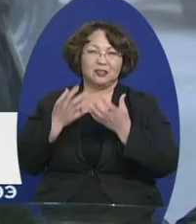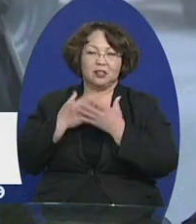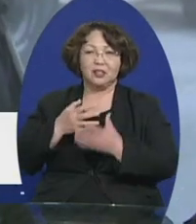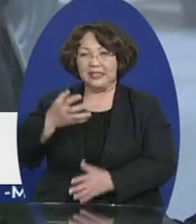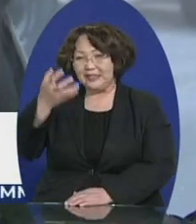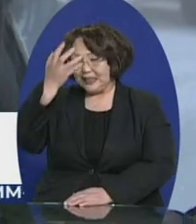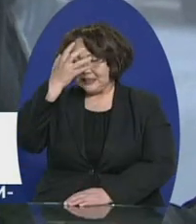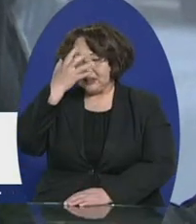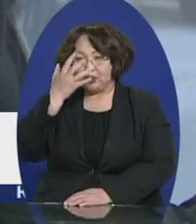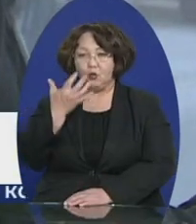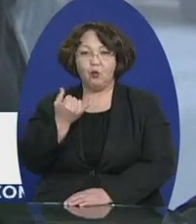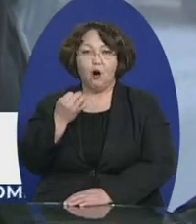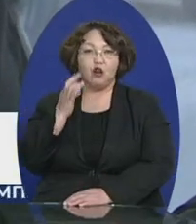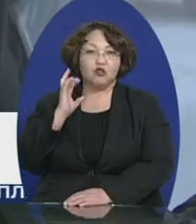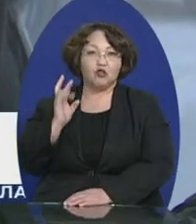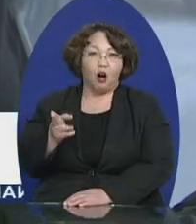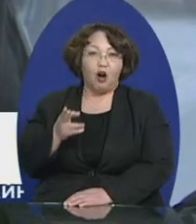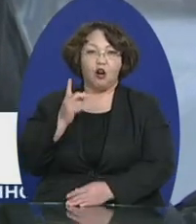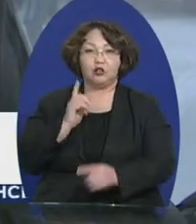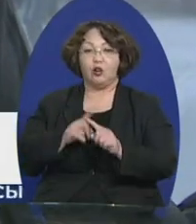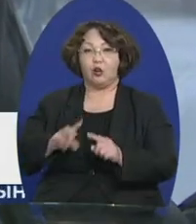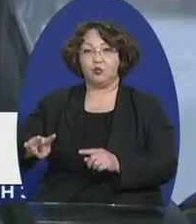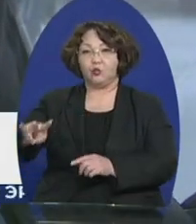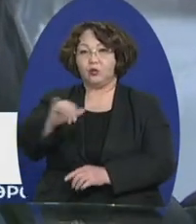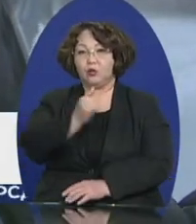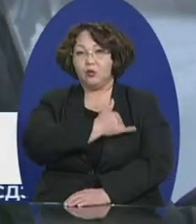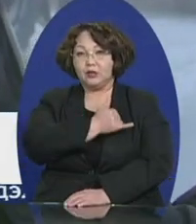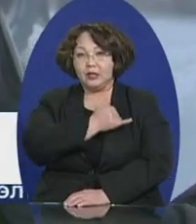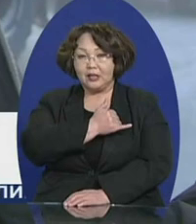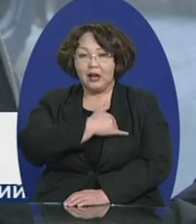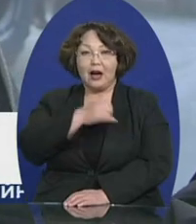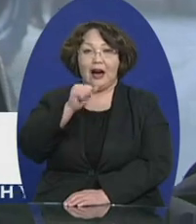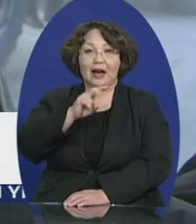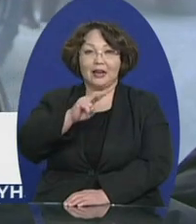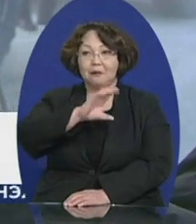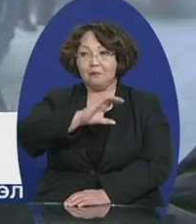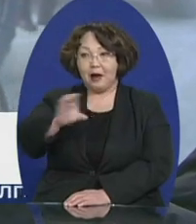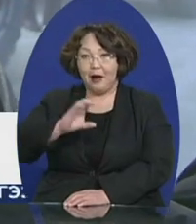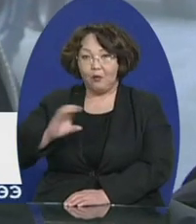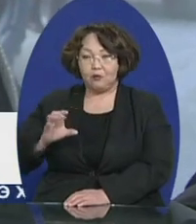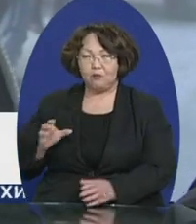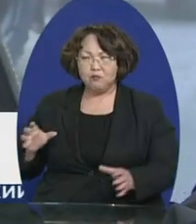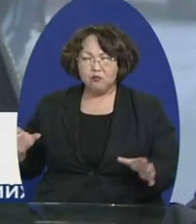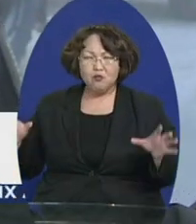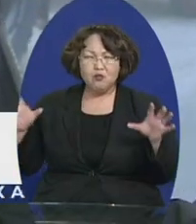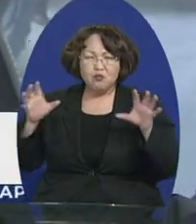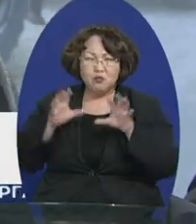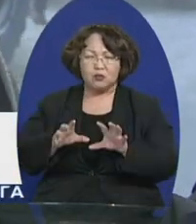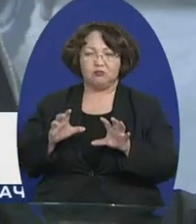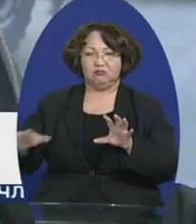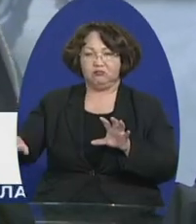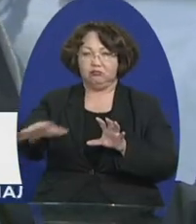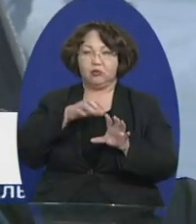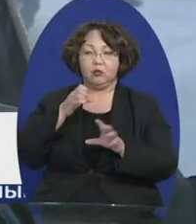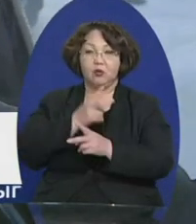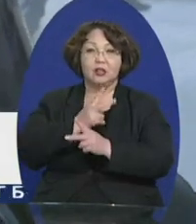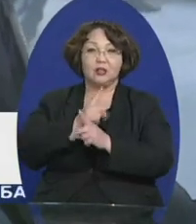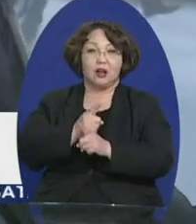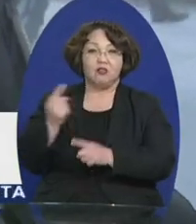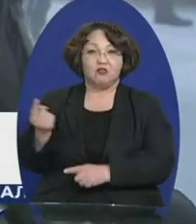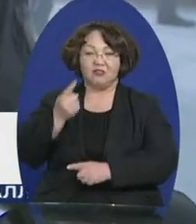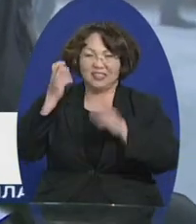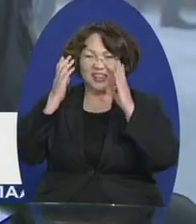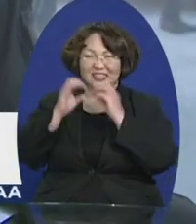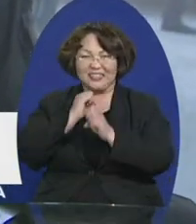улсын онцгой комисс, орон нутгийн удирдлагууд, за дээрэс нь одоо аж ахуй нэгжүүд бүхэлдээ одоо хуулийн дагуу өндөржүүлсэн